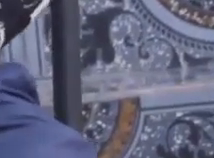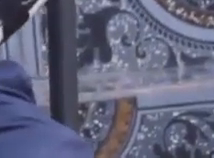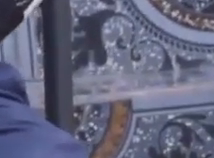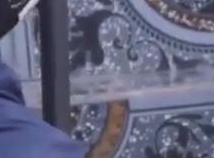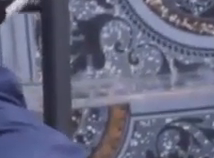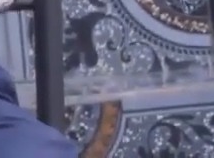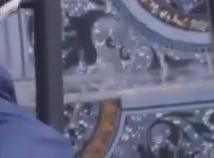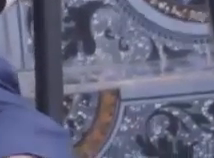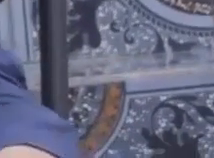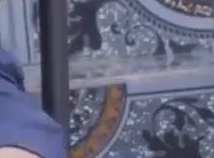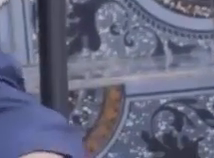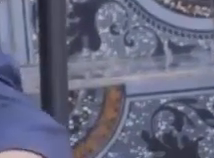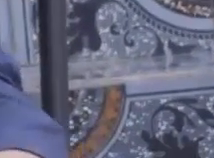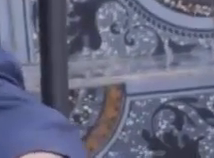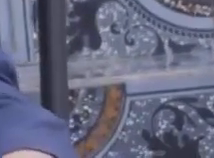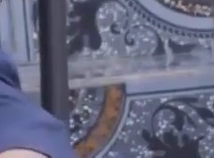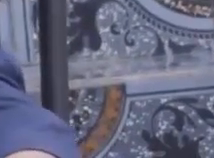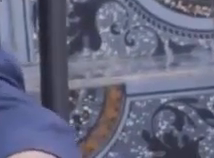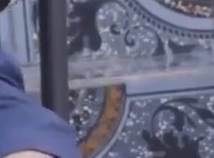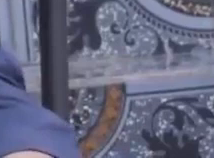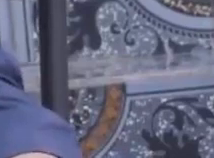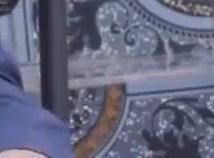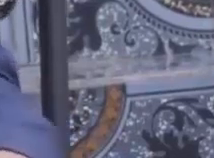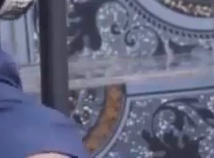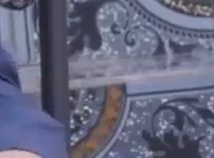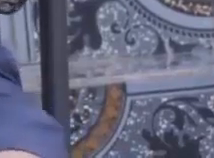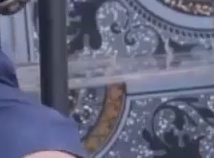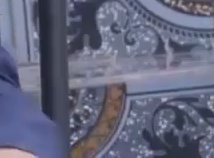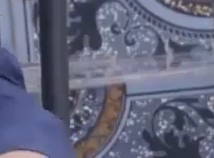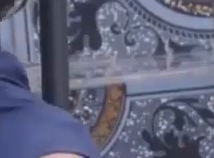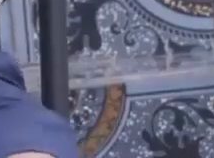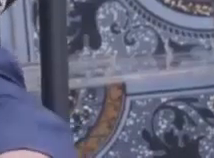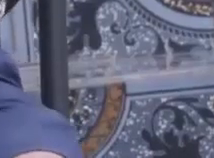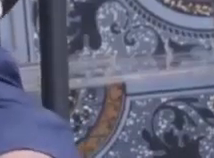tufate. Aiko TV, yeah